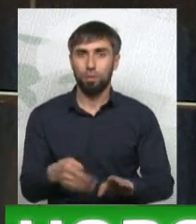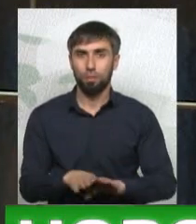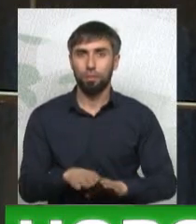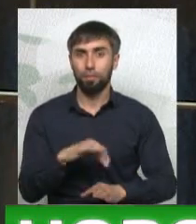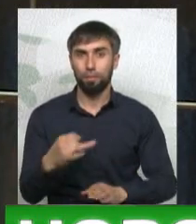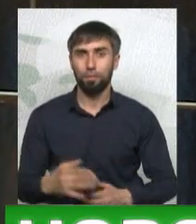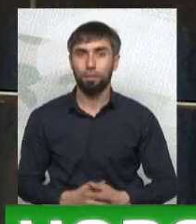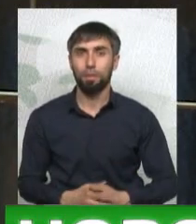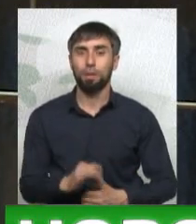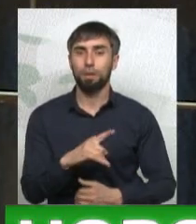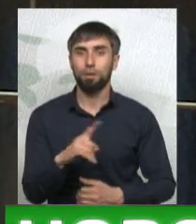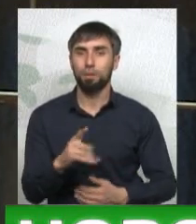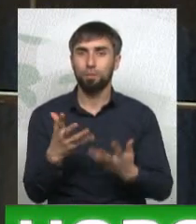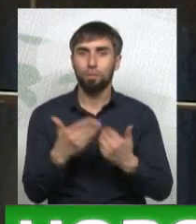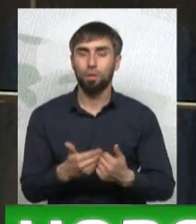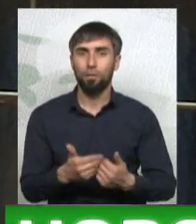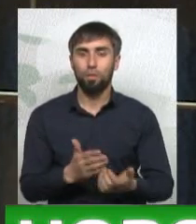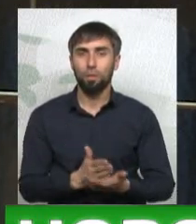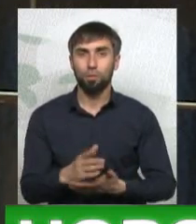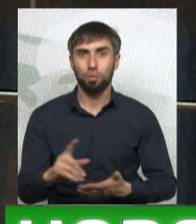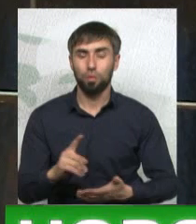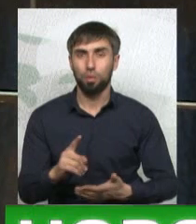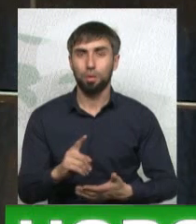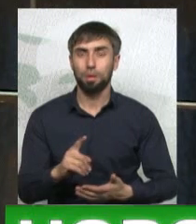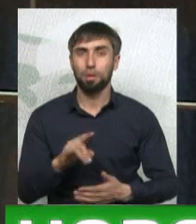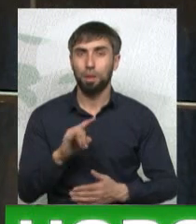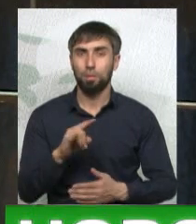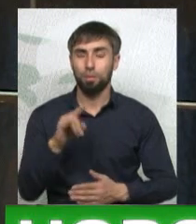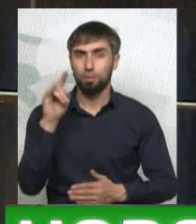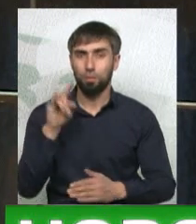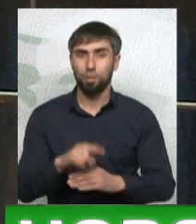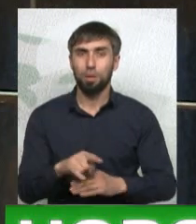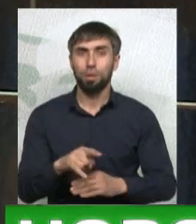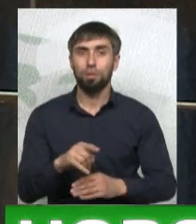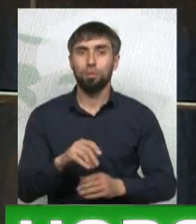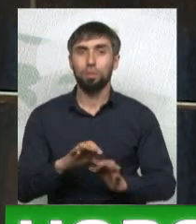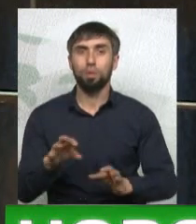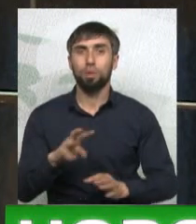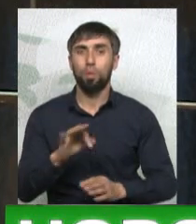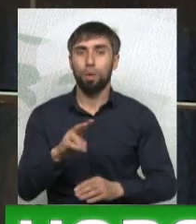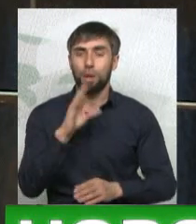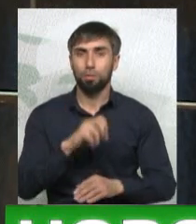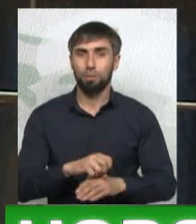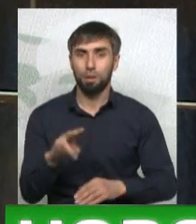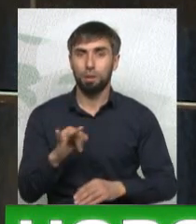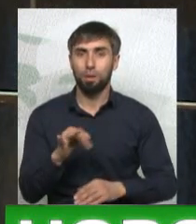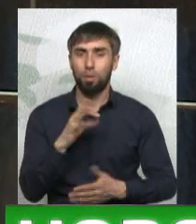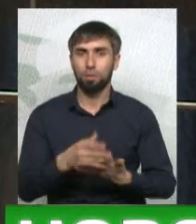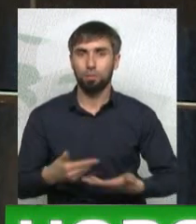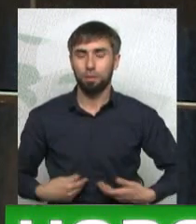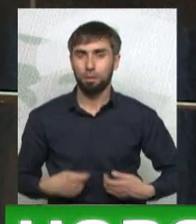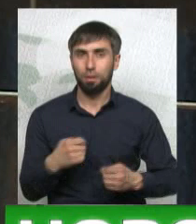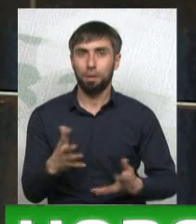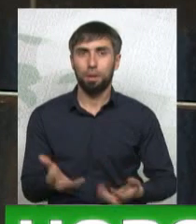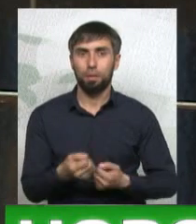И из расчета вышло, что самолет упадет прежде, чем он успеет отлететь. И он, пожертвовав собой, спас